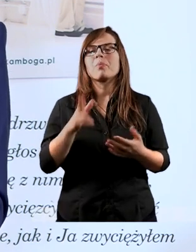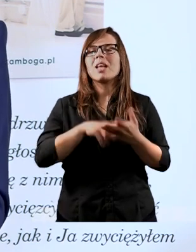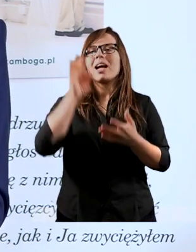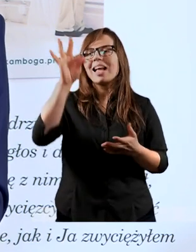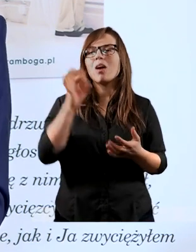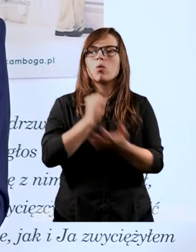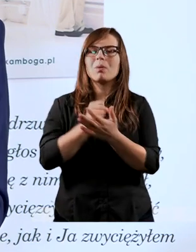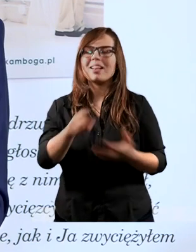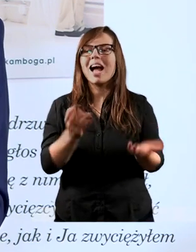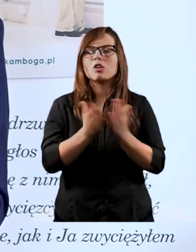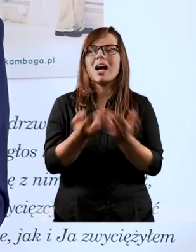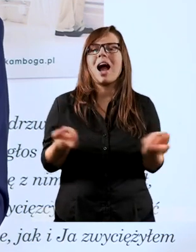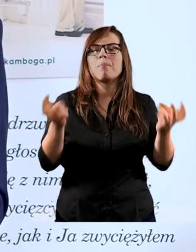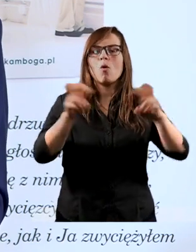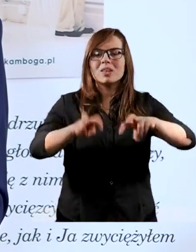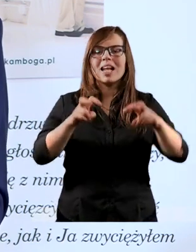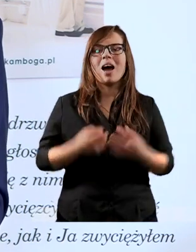za Jego sprawą ta księga powstała.